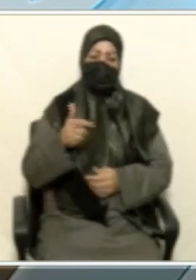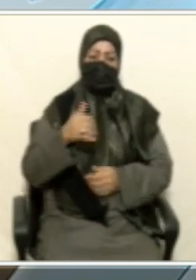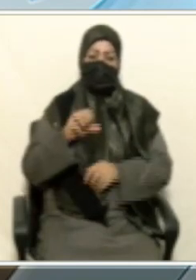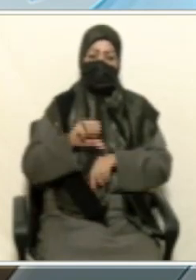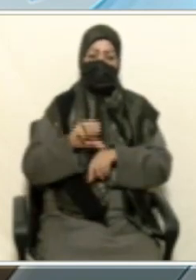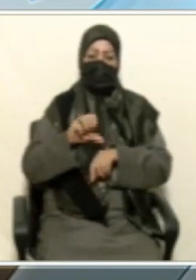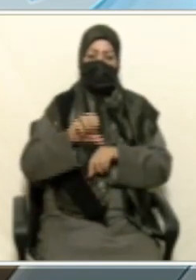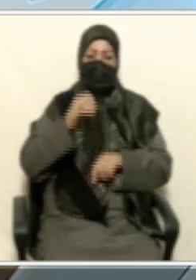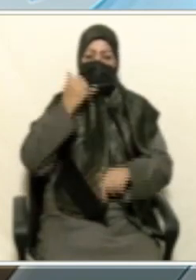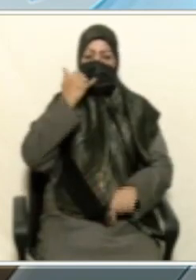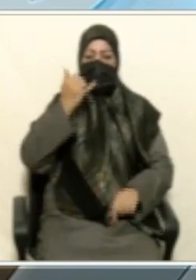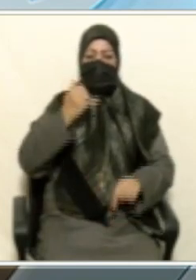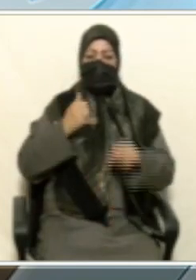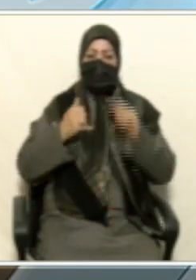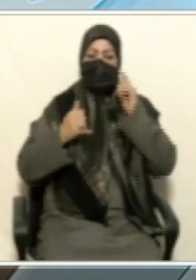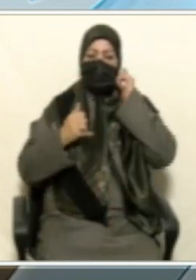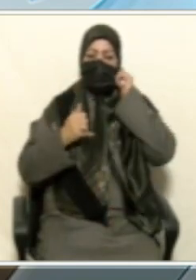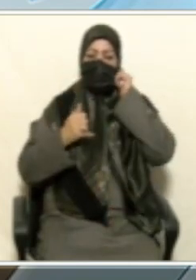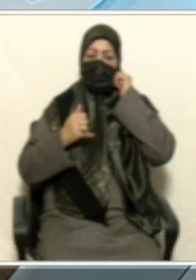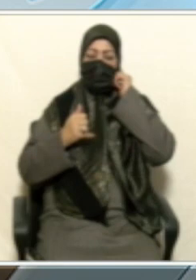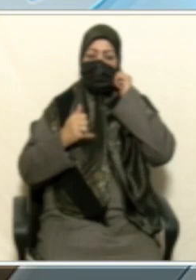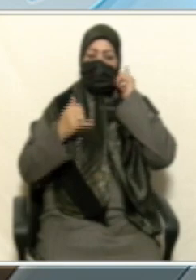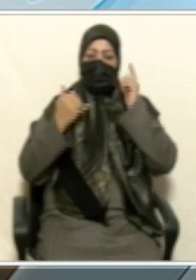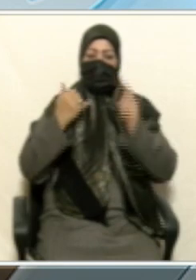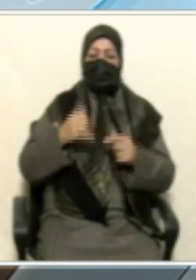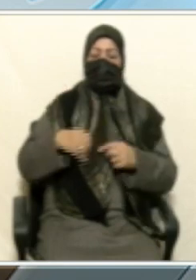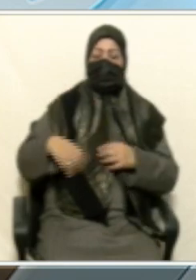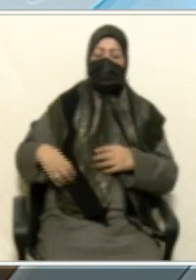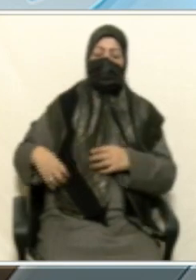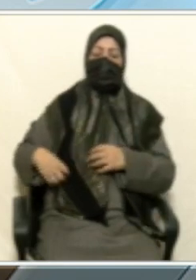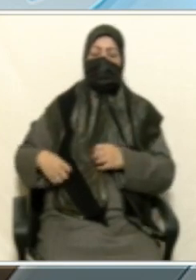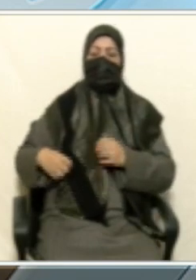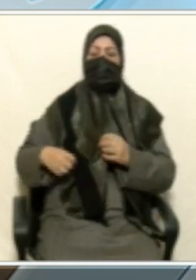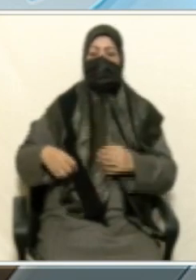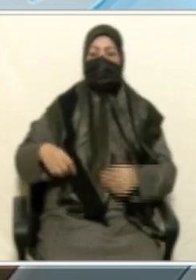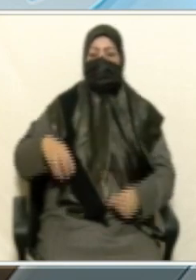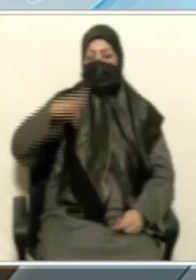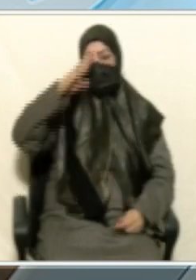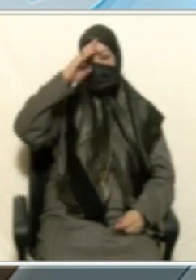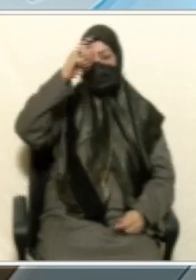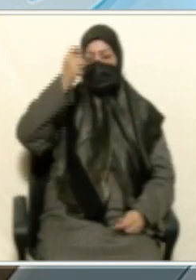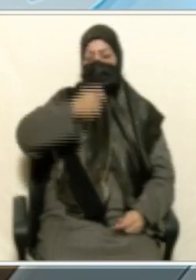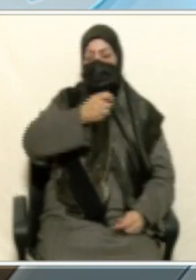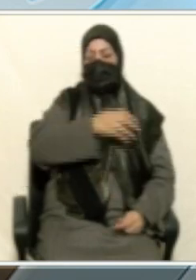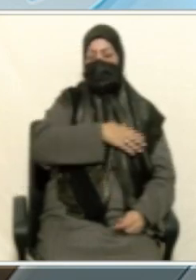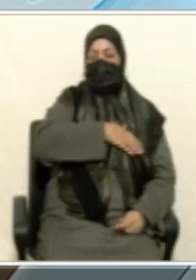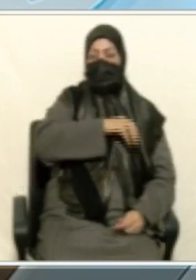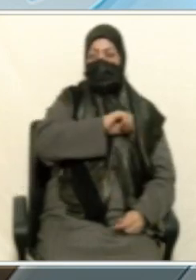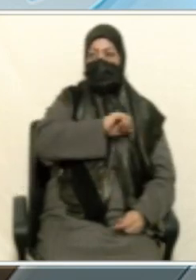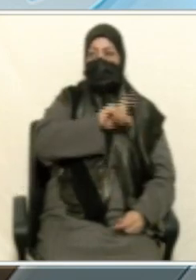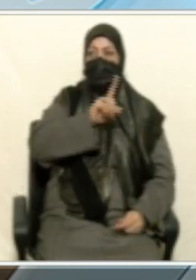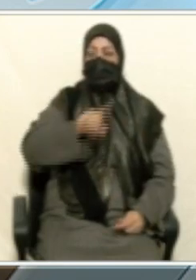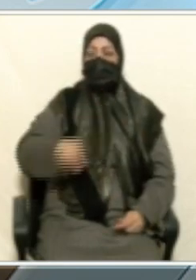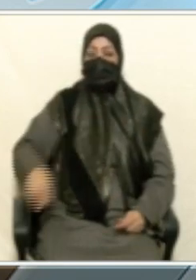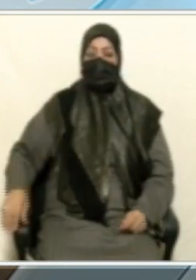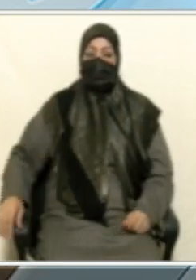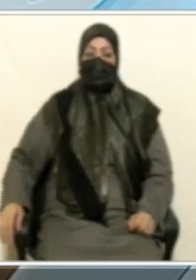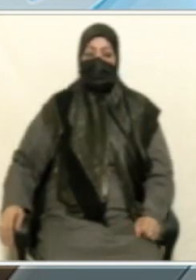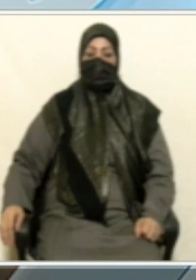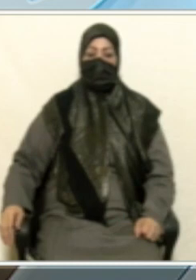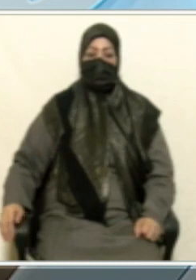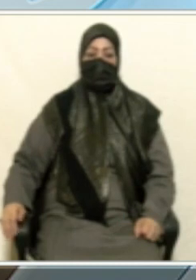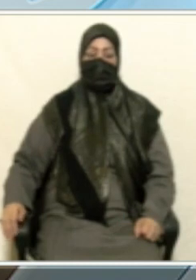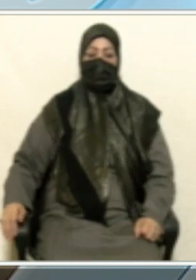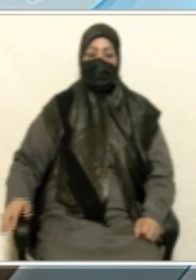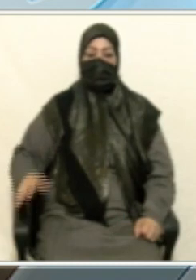تفضلي. السلام عليكم. وعليكم السلام. أنا معين الشيخ حسن. تفضلي.